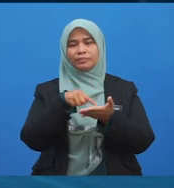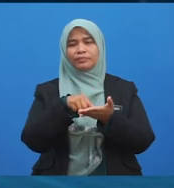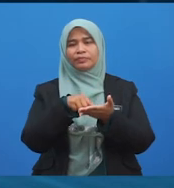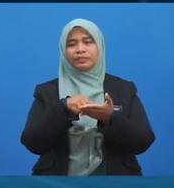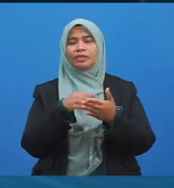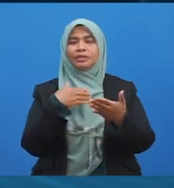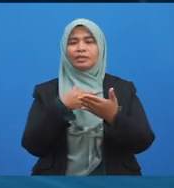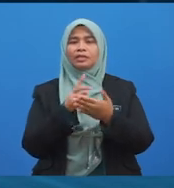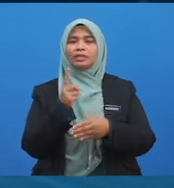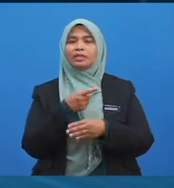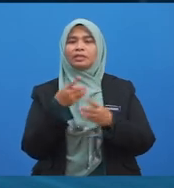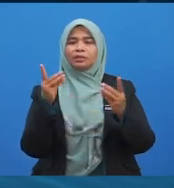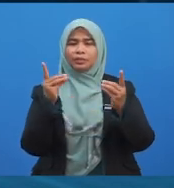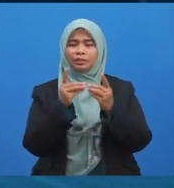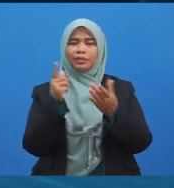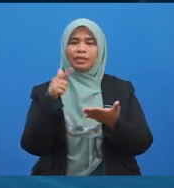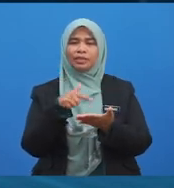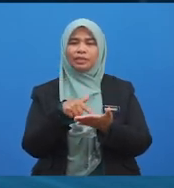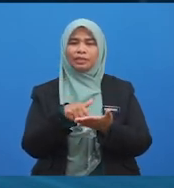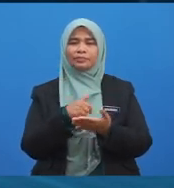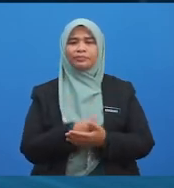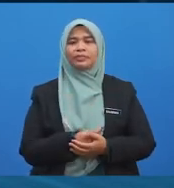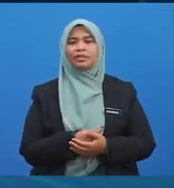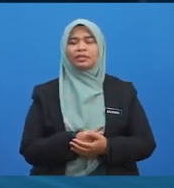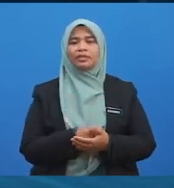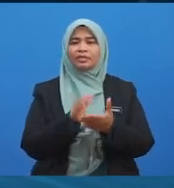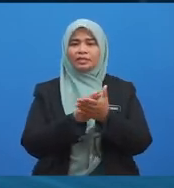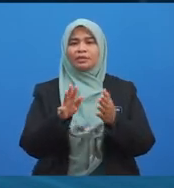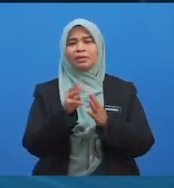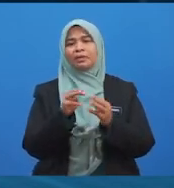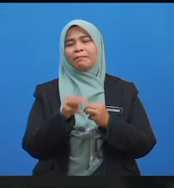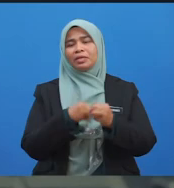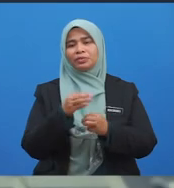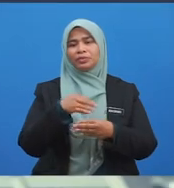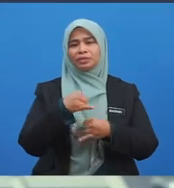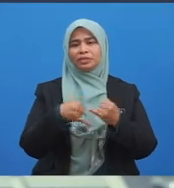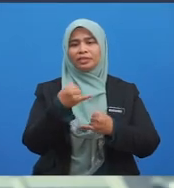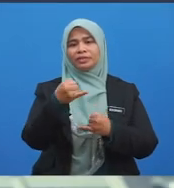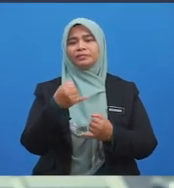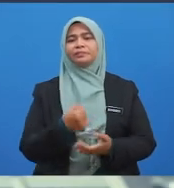Sehingga kita berjumpa lagi. Selamat maju jaya!